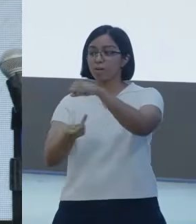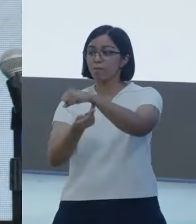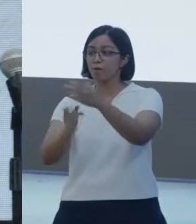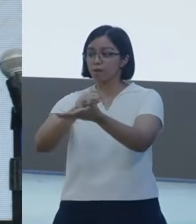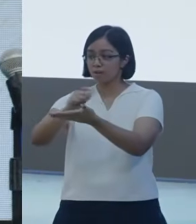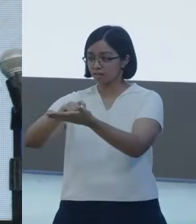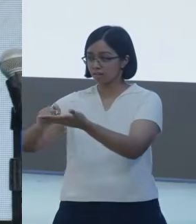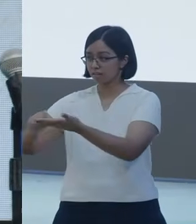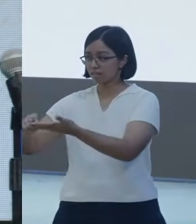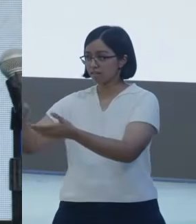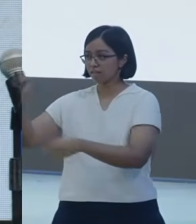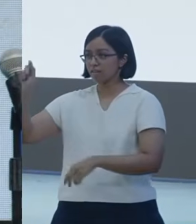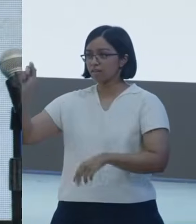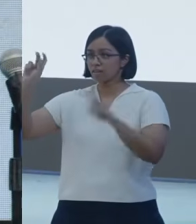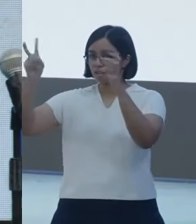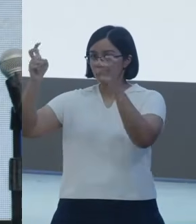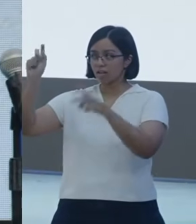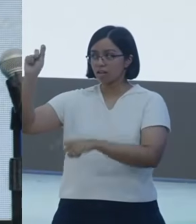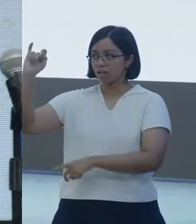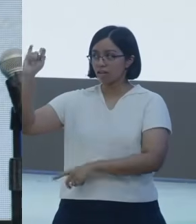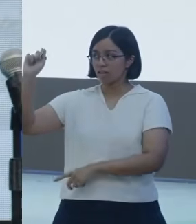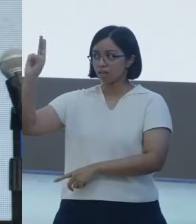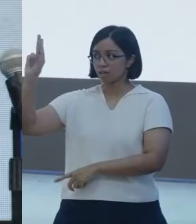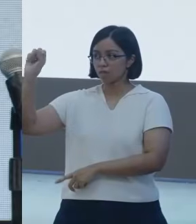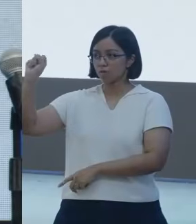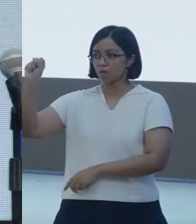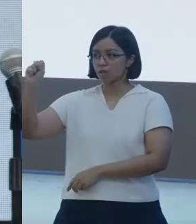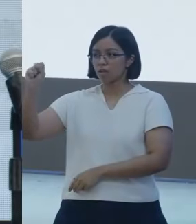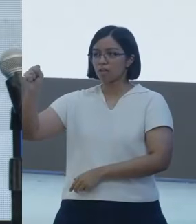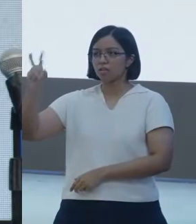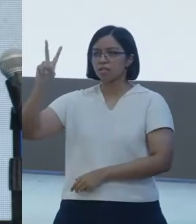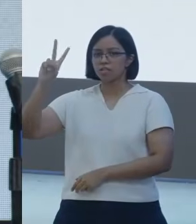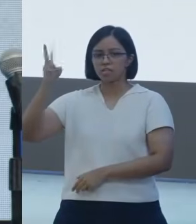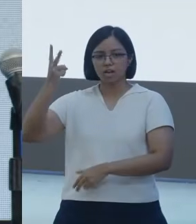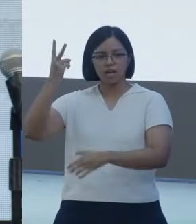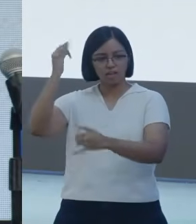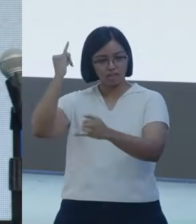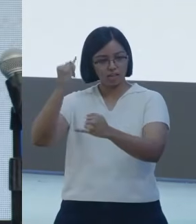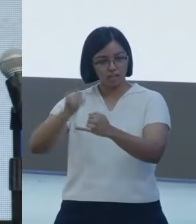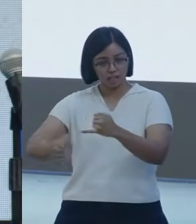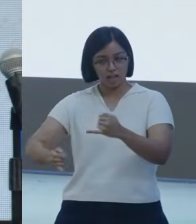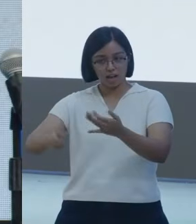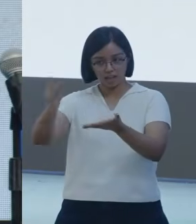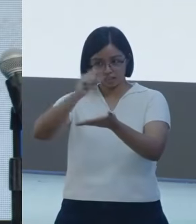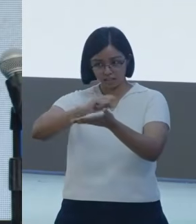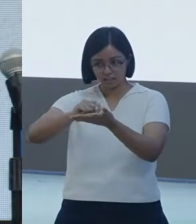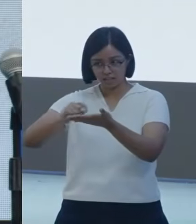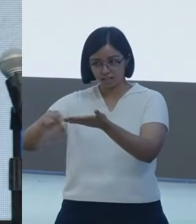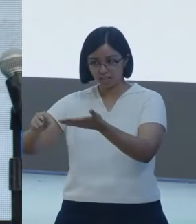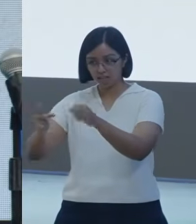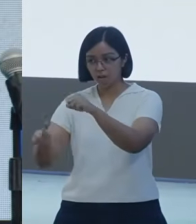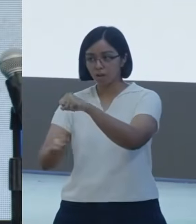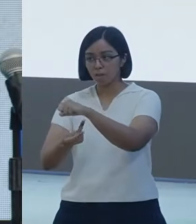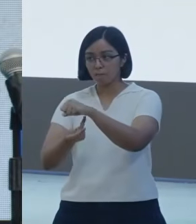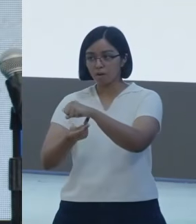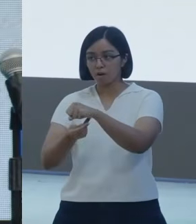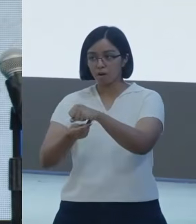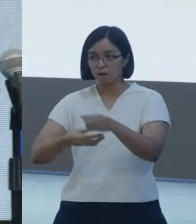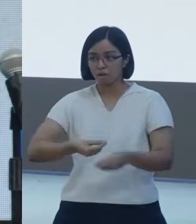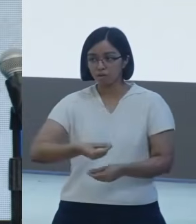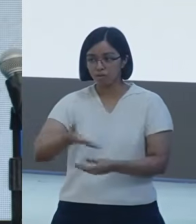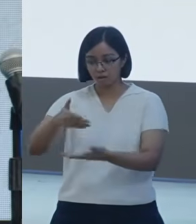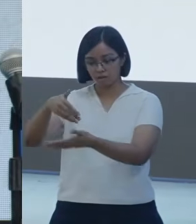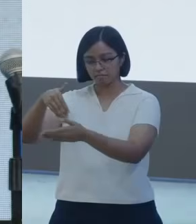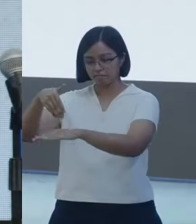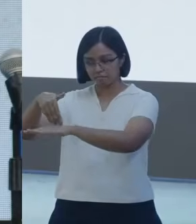po ang pangalawa sa pinakahuling sulat na kanyang ipinadala. At ito po